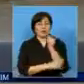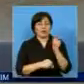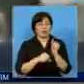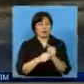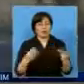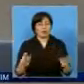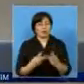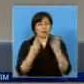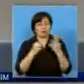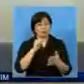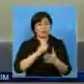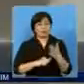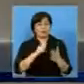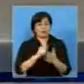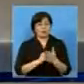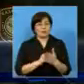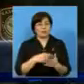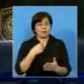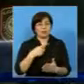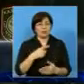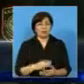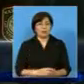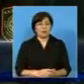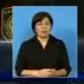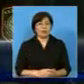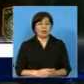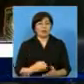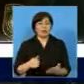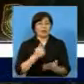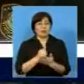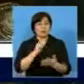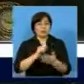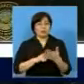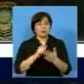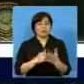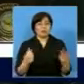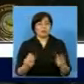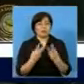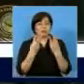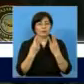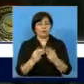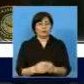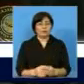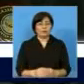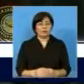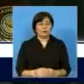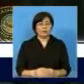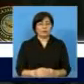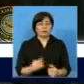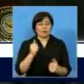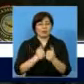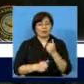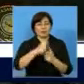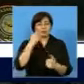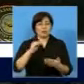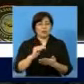жаудың тұтануының басты себептерін тізіп берді. Өрттердің негізгі себептері ол бізден жылдан жылға қайталанып келе